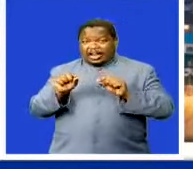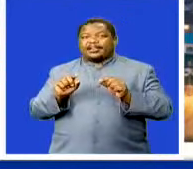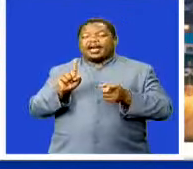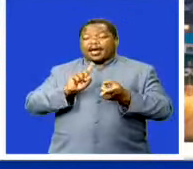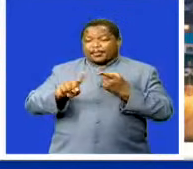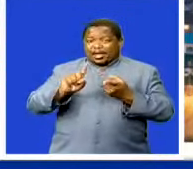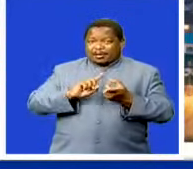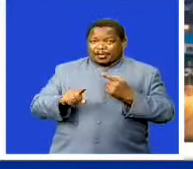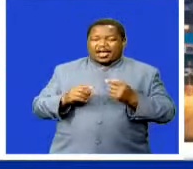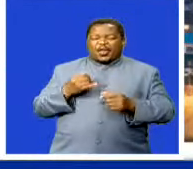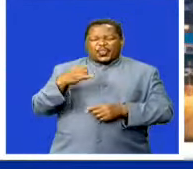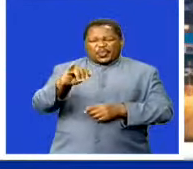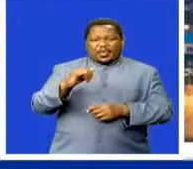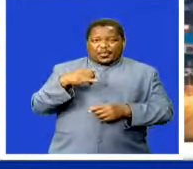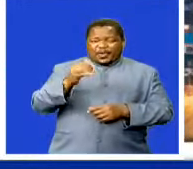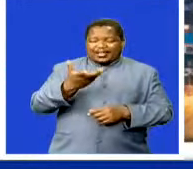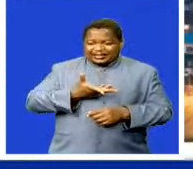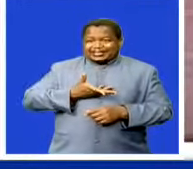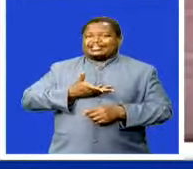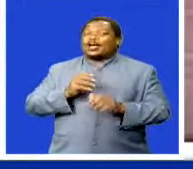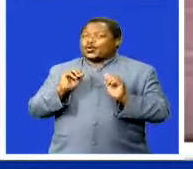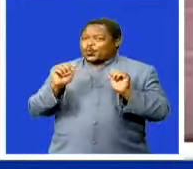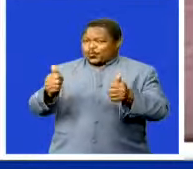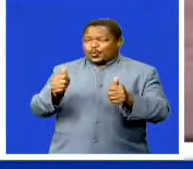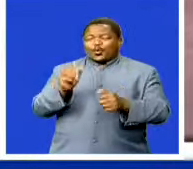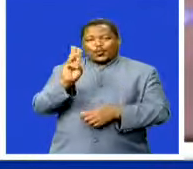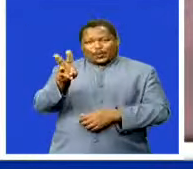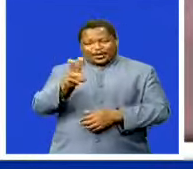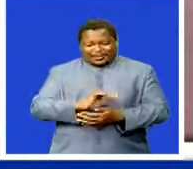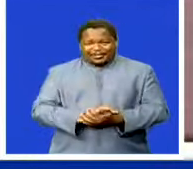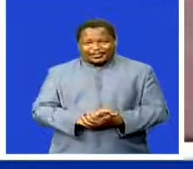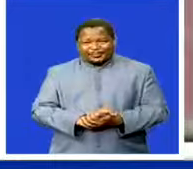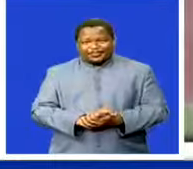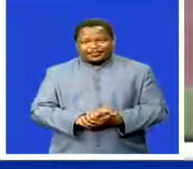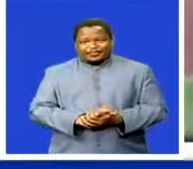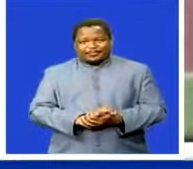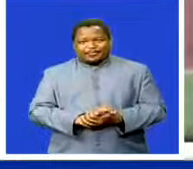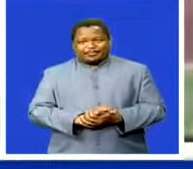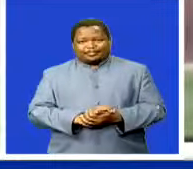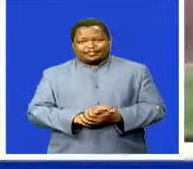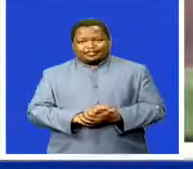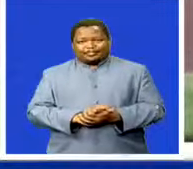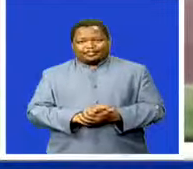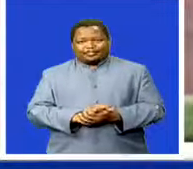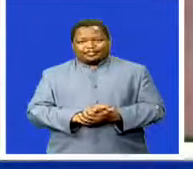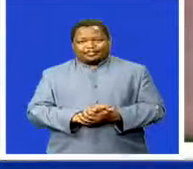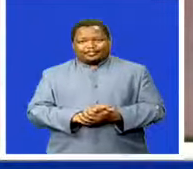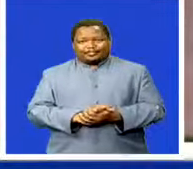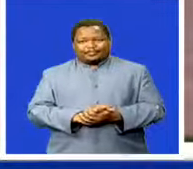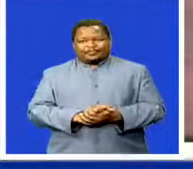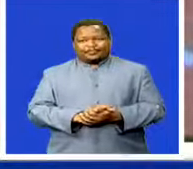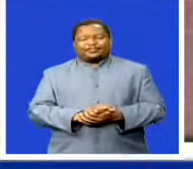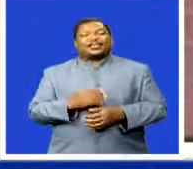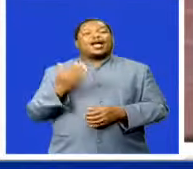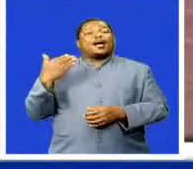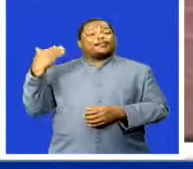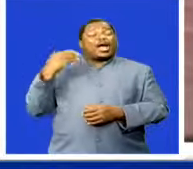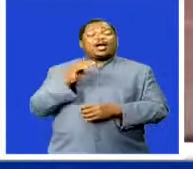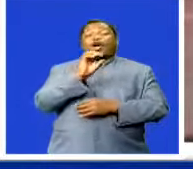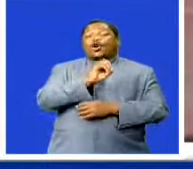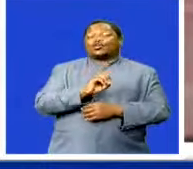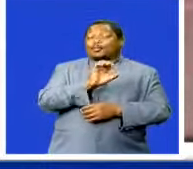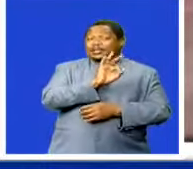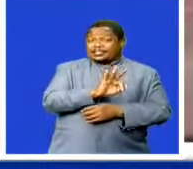emavuso Sports Center. Tindzathu enyangeni lesedulu inhlangano ledlalisa umdlalo yamatubane kuleli yabamba